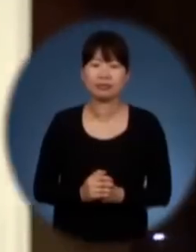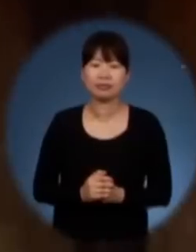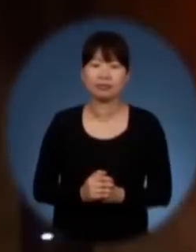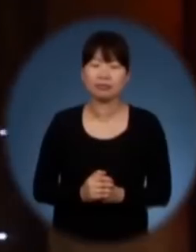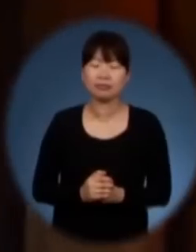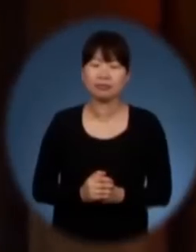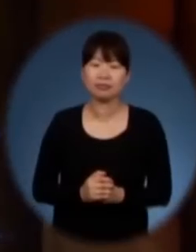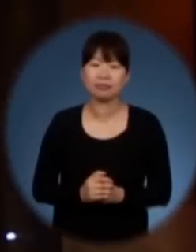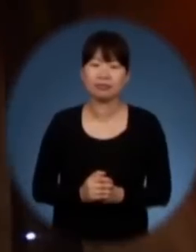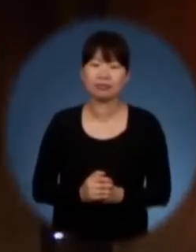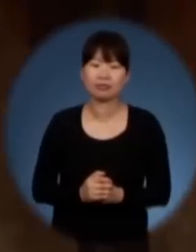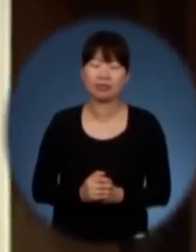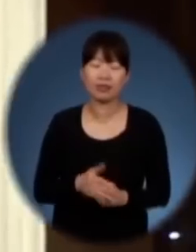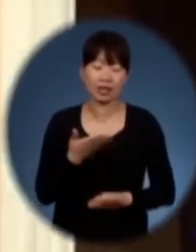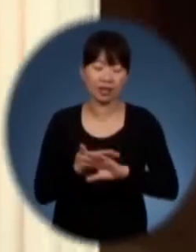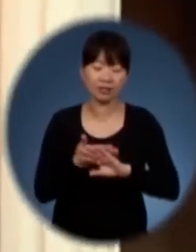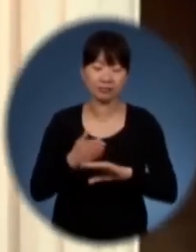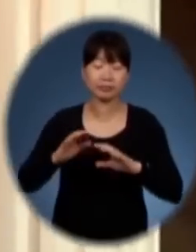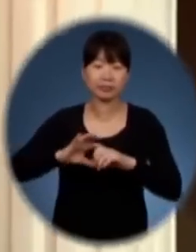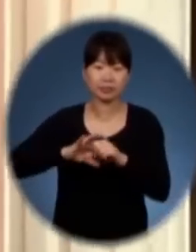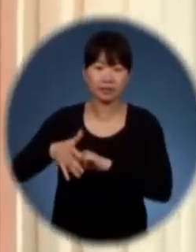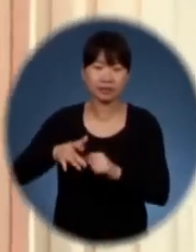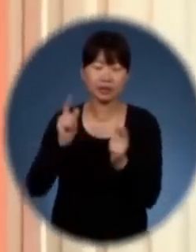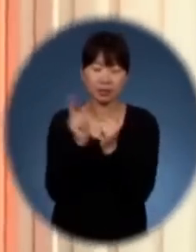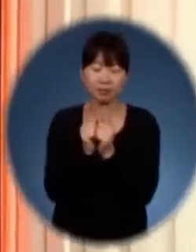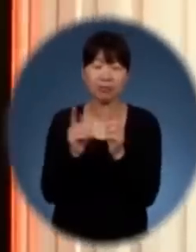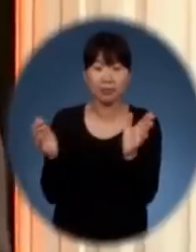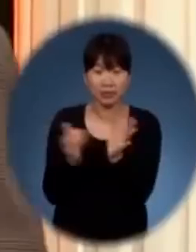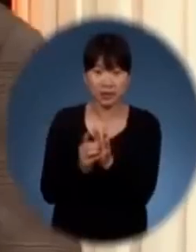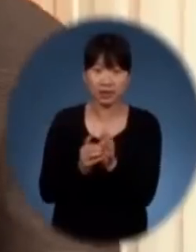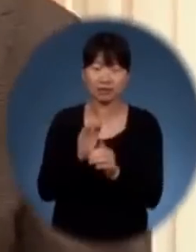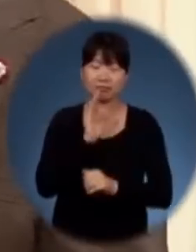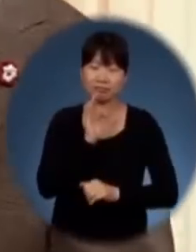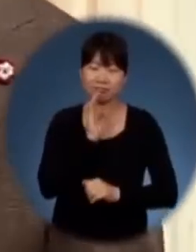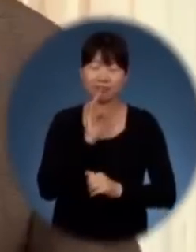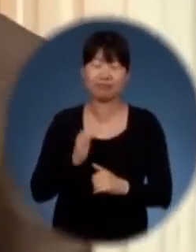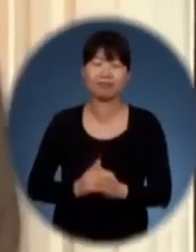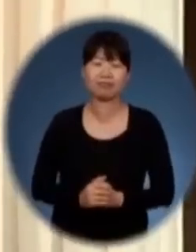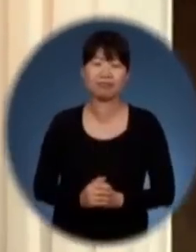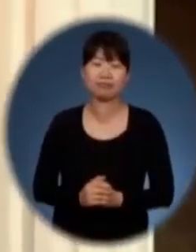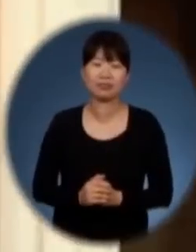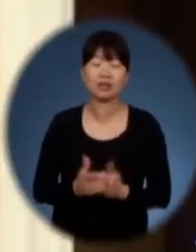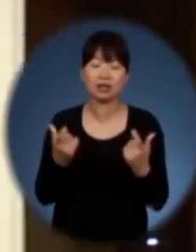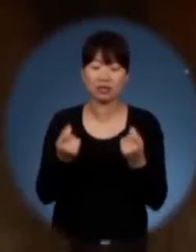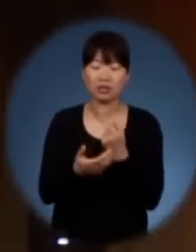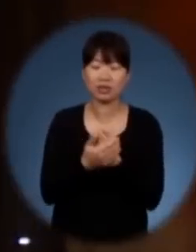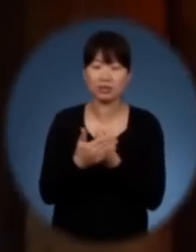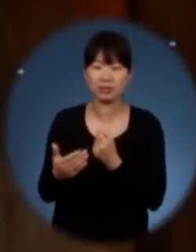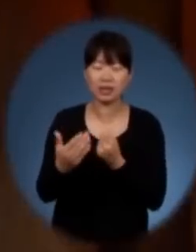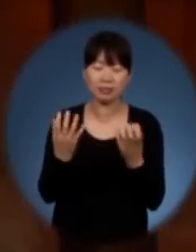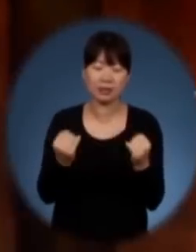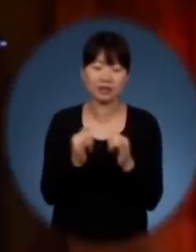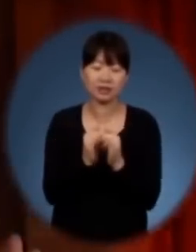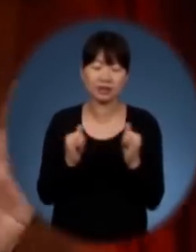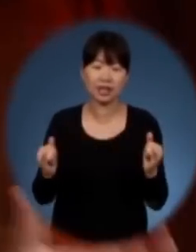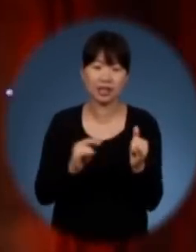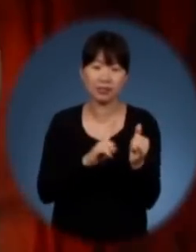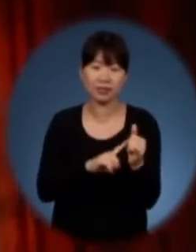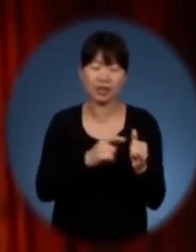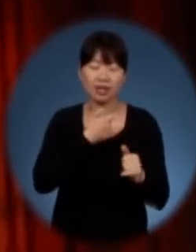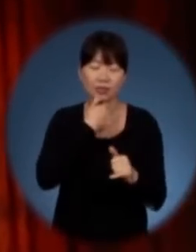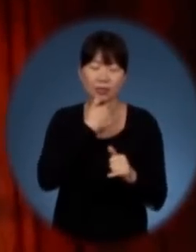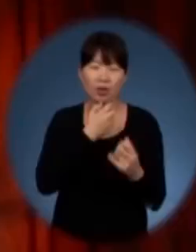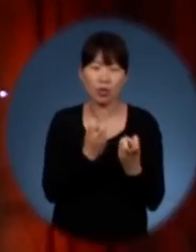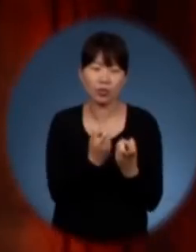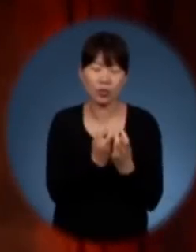것입니다 다른 세계를 났다라는 뜻입니다 그래서 많은 사람들이 로마를